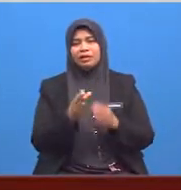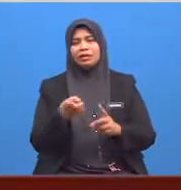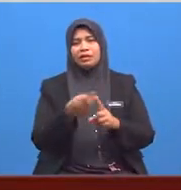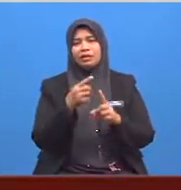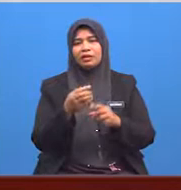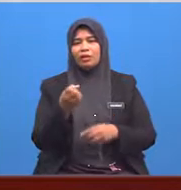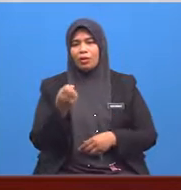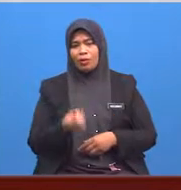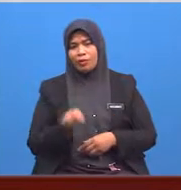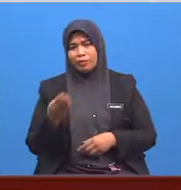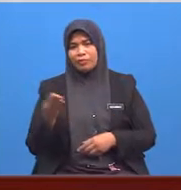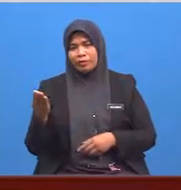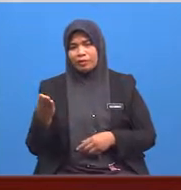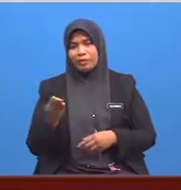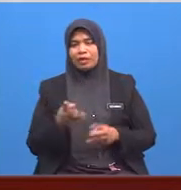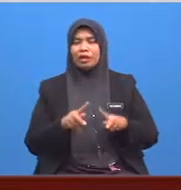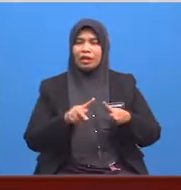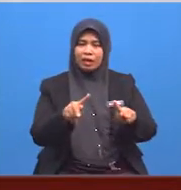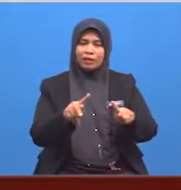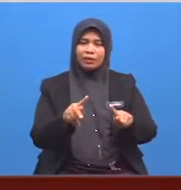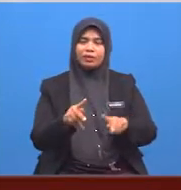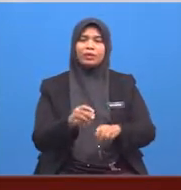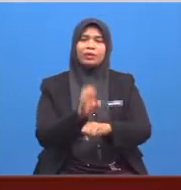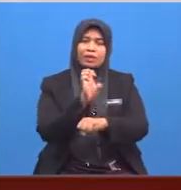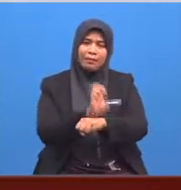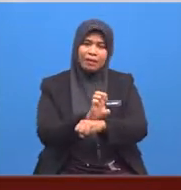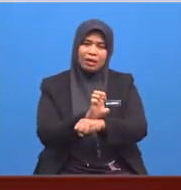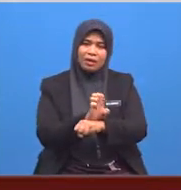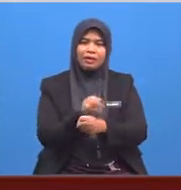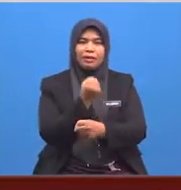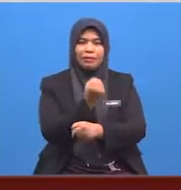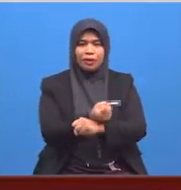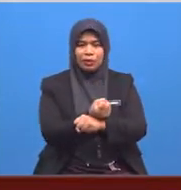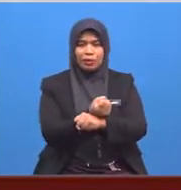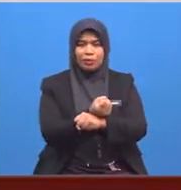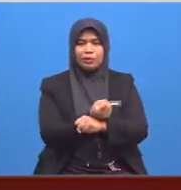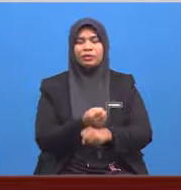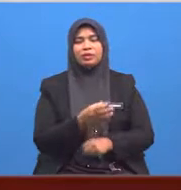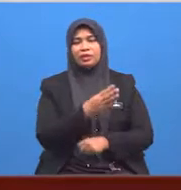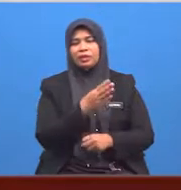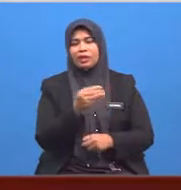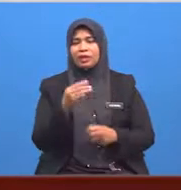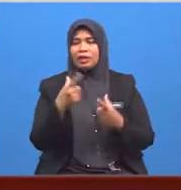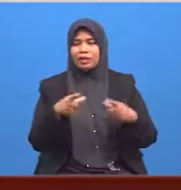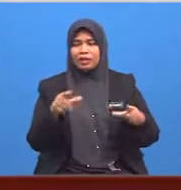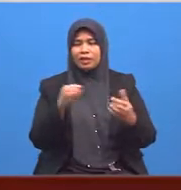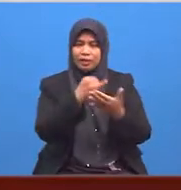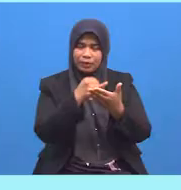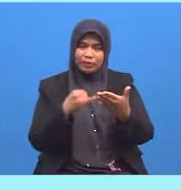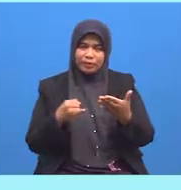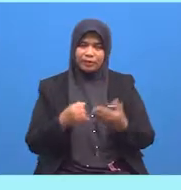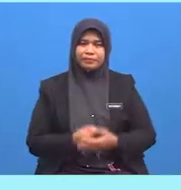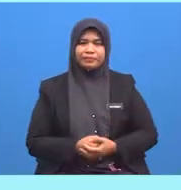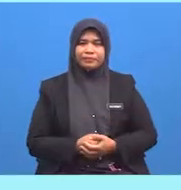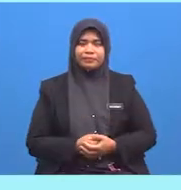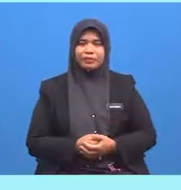batu emas atau tembaga yang diukir berbentuk benda atau makhluk untuk disembah